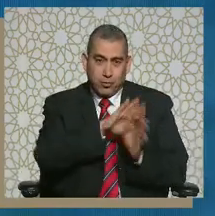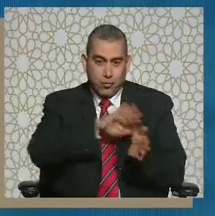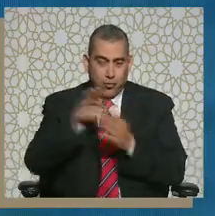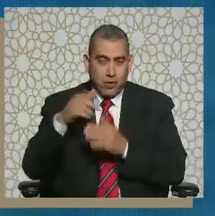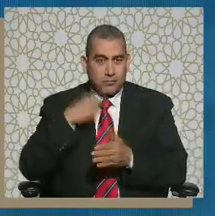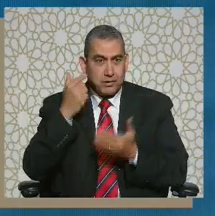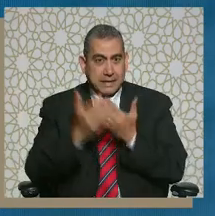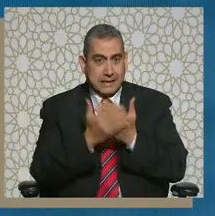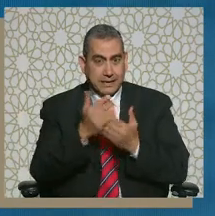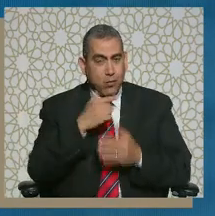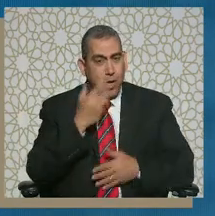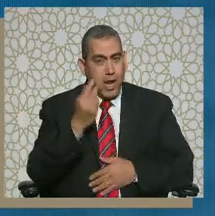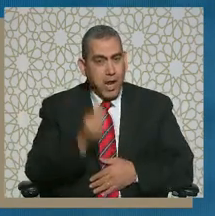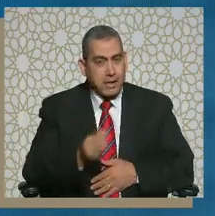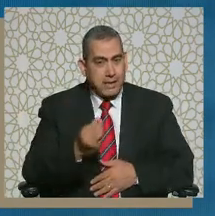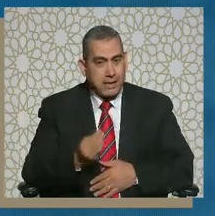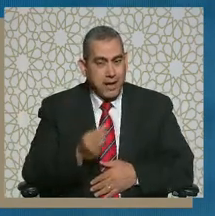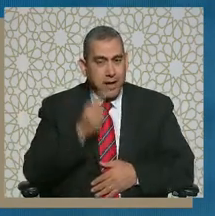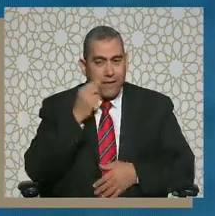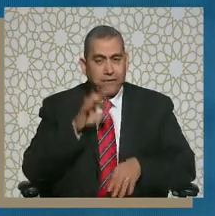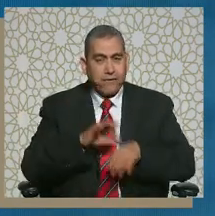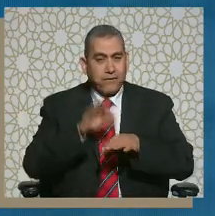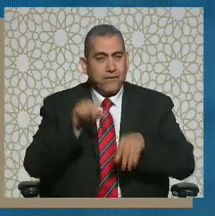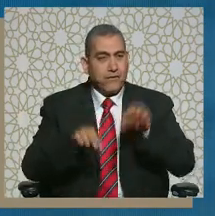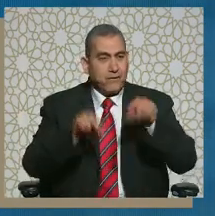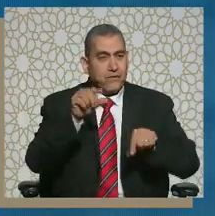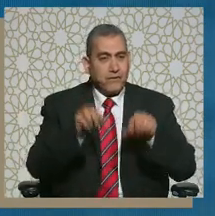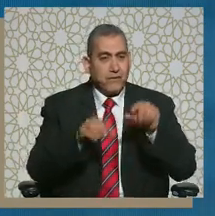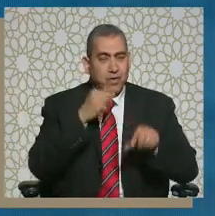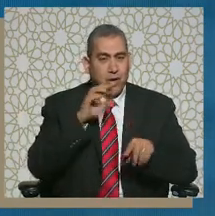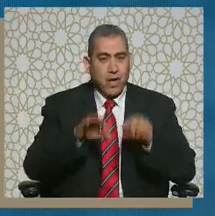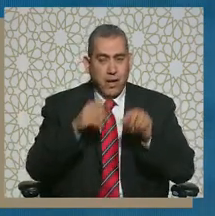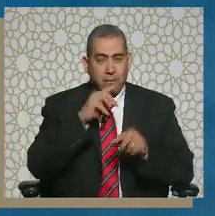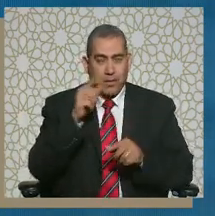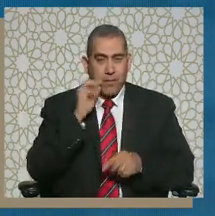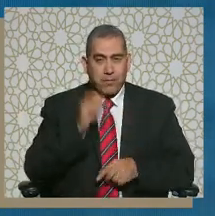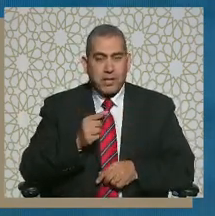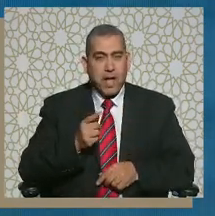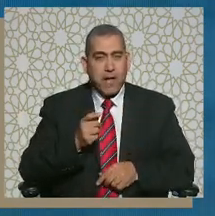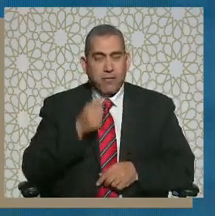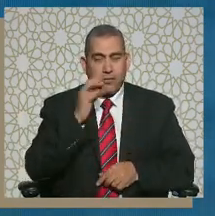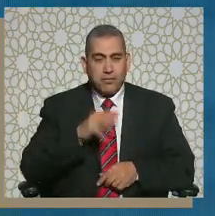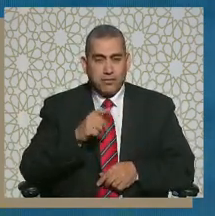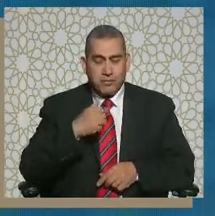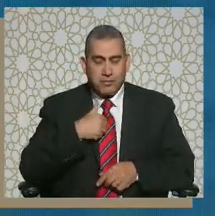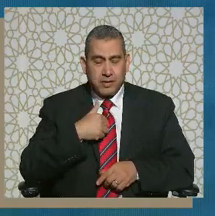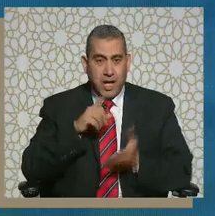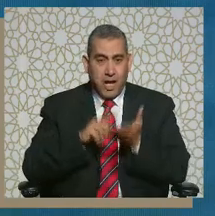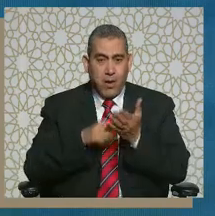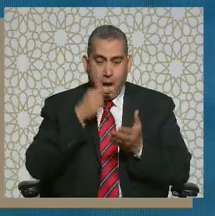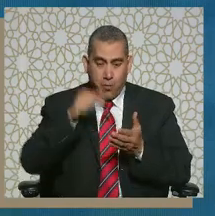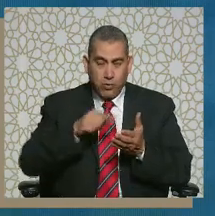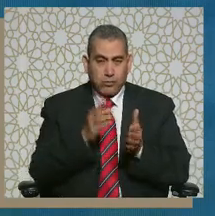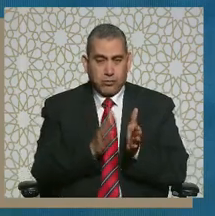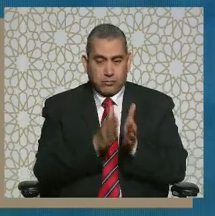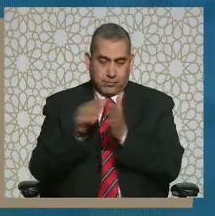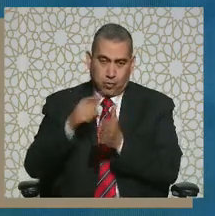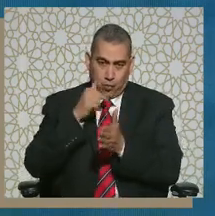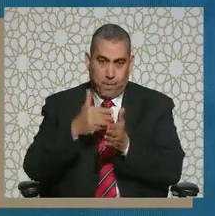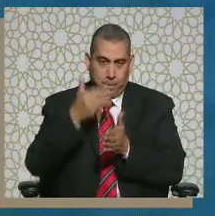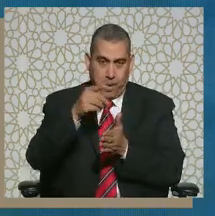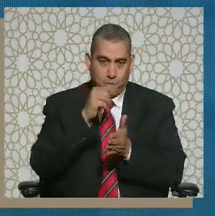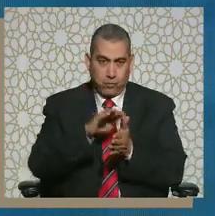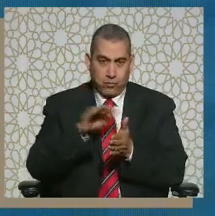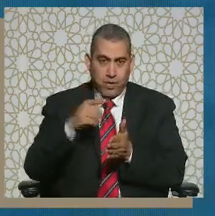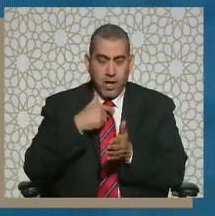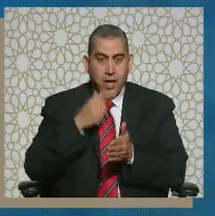بعض الناس بيصب افه سيئه جدا من الضروري ان احنا نتكلم عنها في الوقت ده بالذات